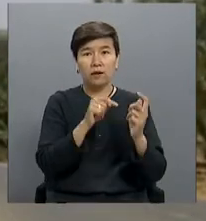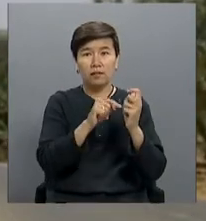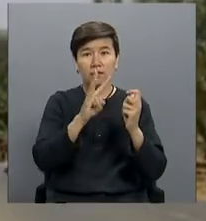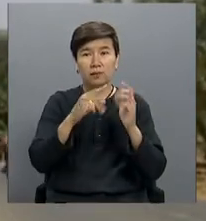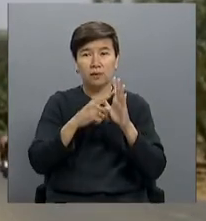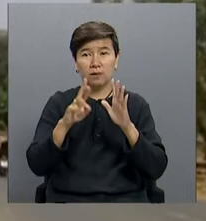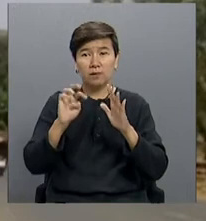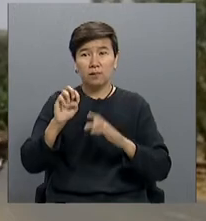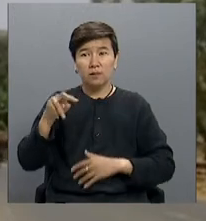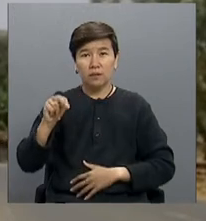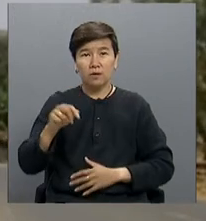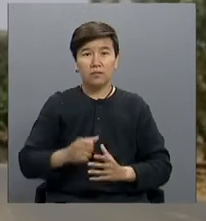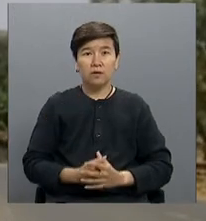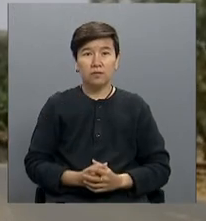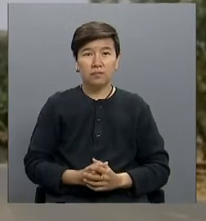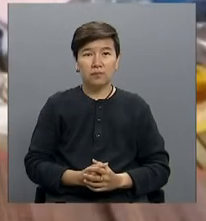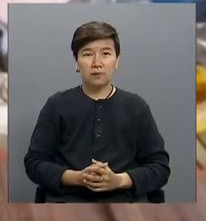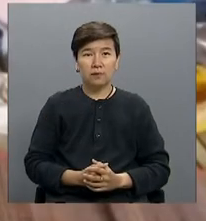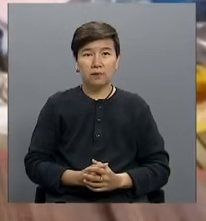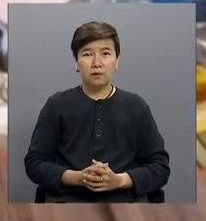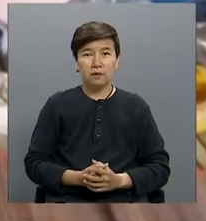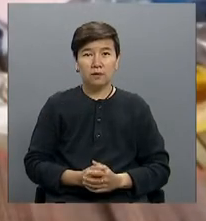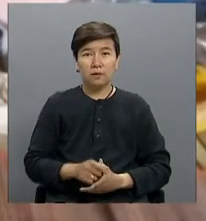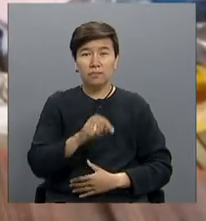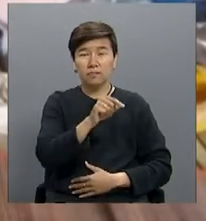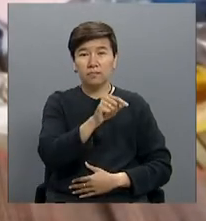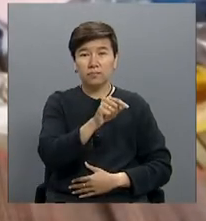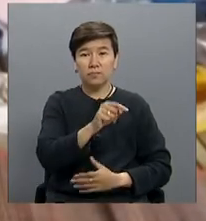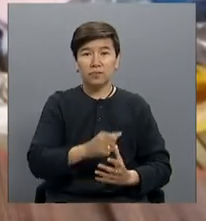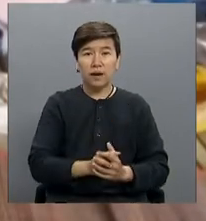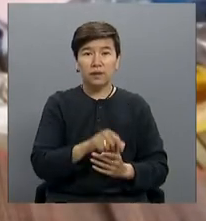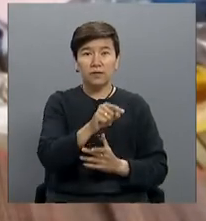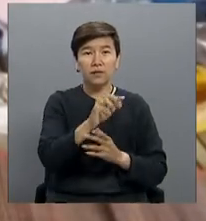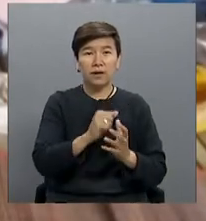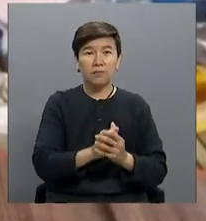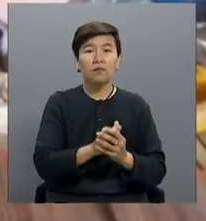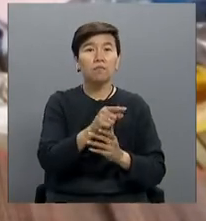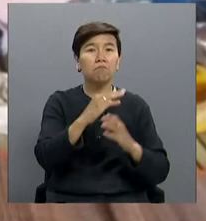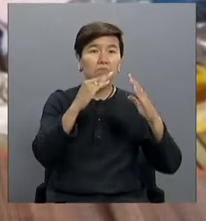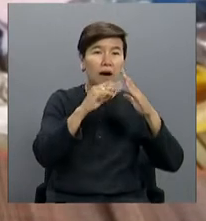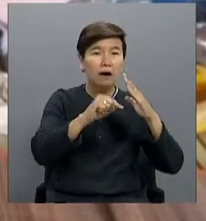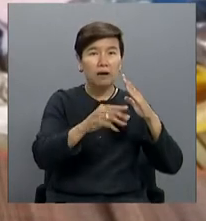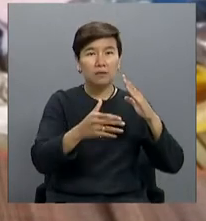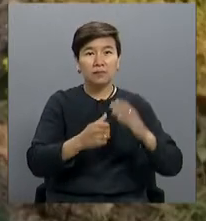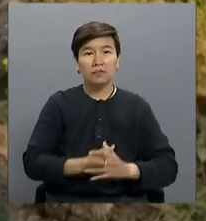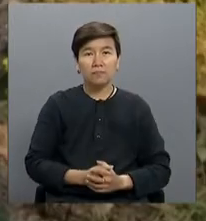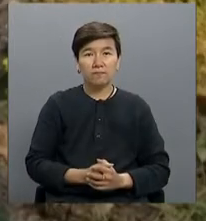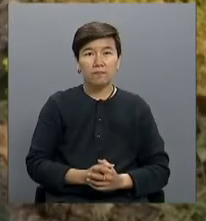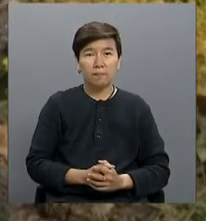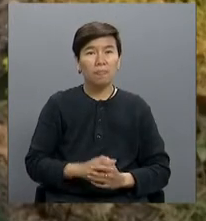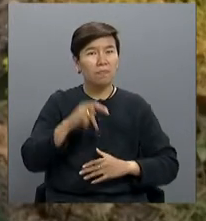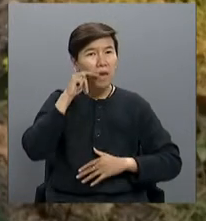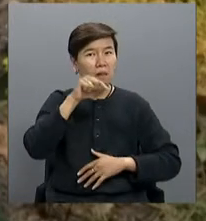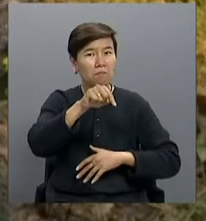ดอุบลราชธานี คือบ้านนี่มันจะราวบ้านประตูหน้าต่างแบบว่ามันก็แตกบ่บ้านนี้เขาเป็นห้องน้ำห้องใน